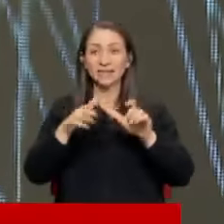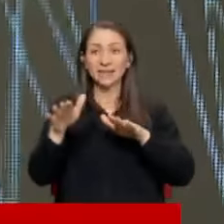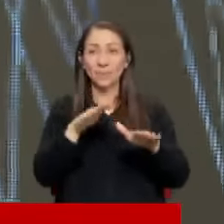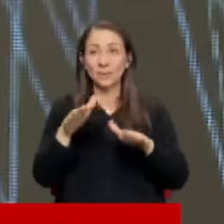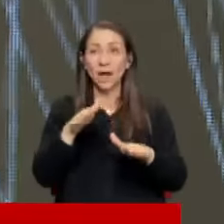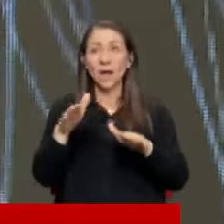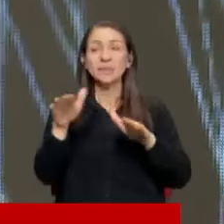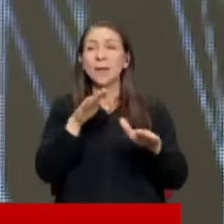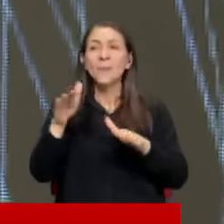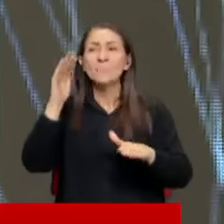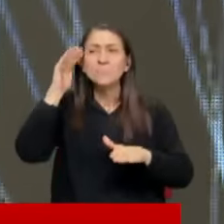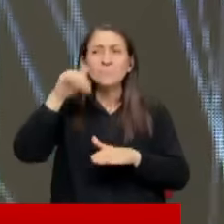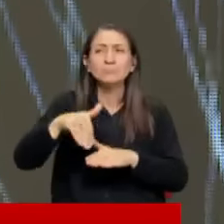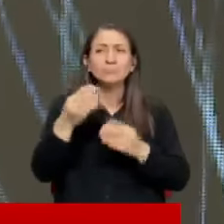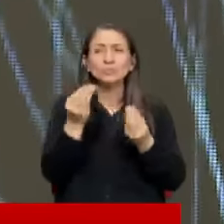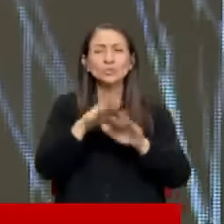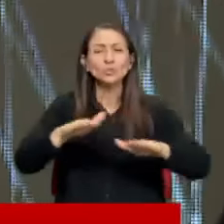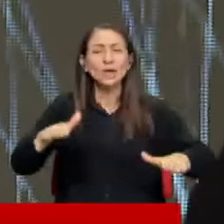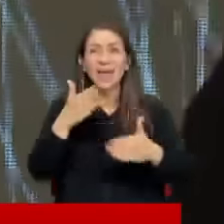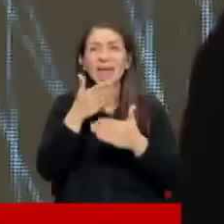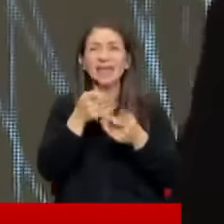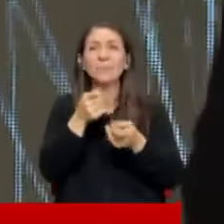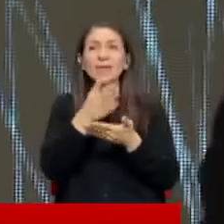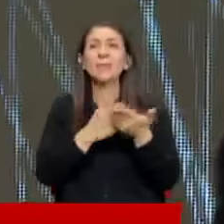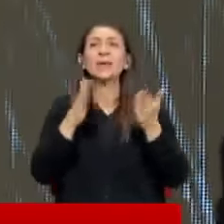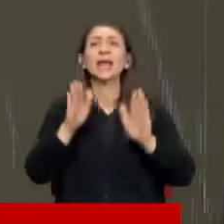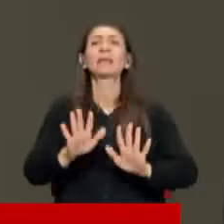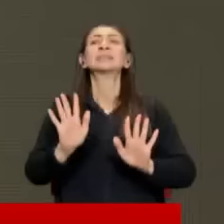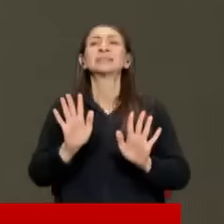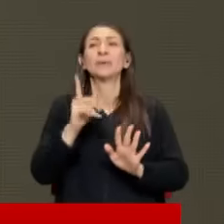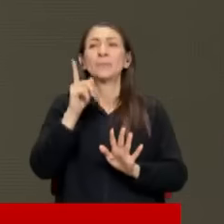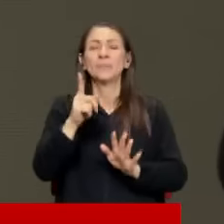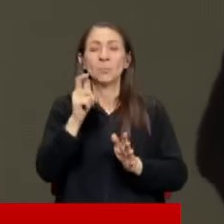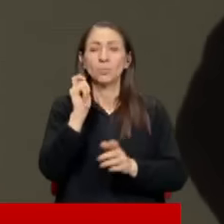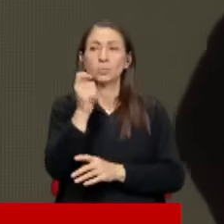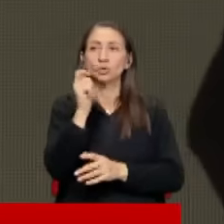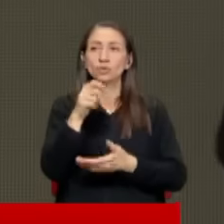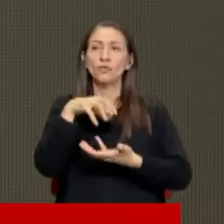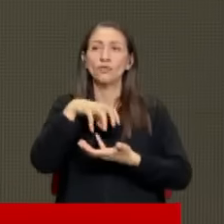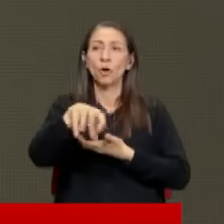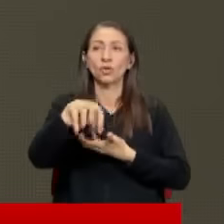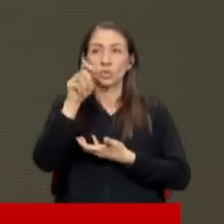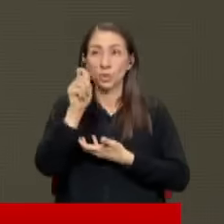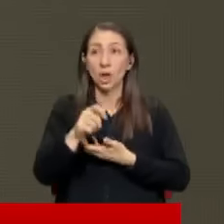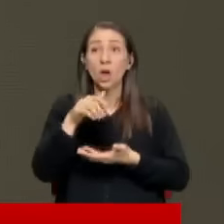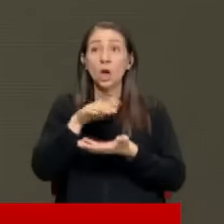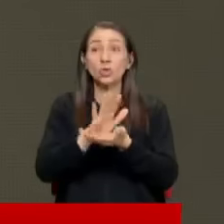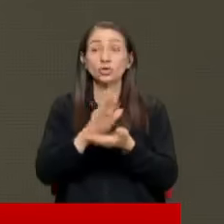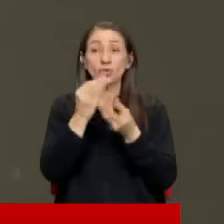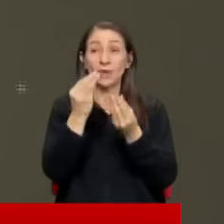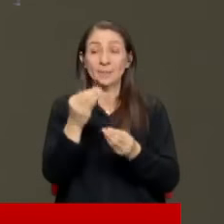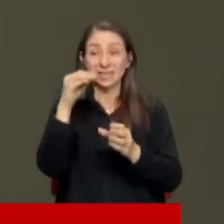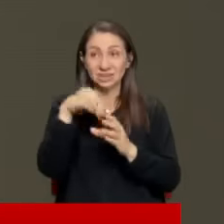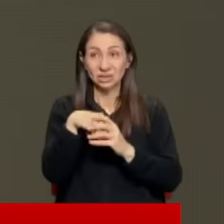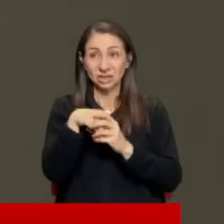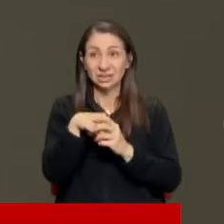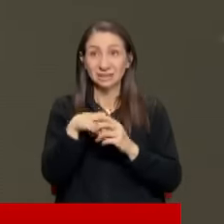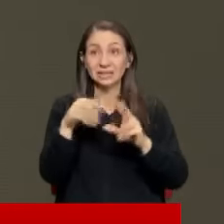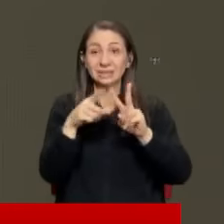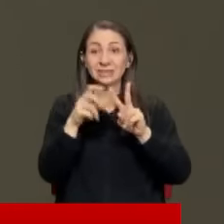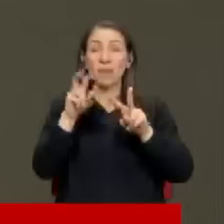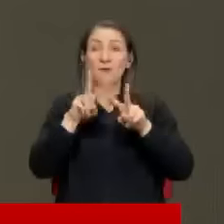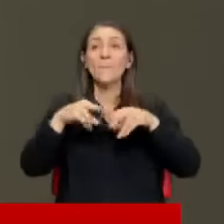depremlerinde afetten etkilenen çocukların eğitimleri yarım kalmasın diye bir burs fonu oluşturuldu. Ödülü takdim etmek üzere